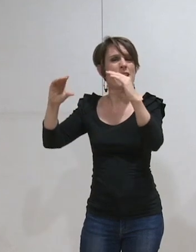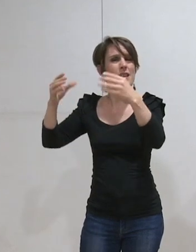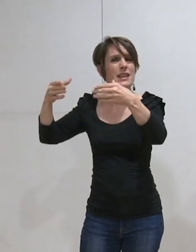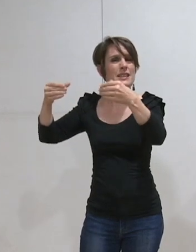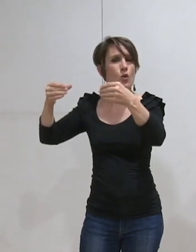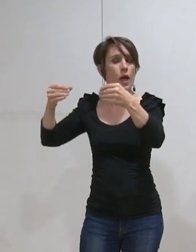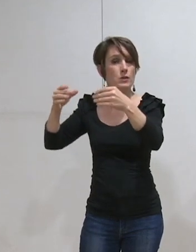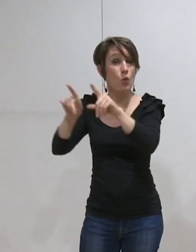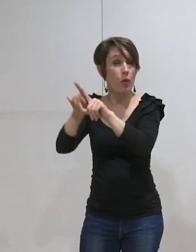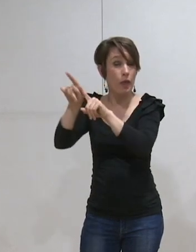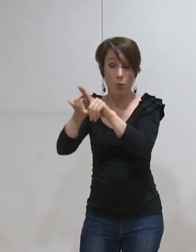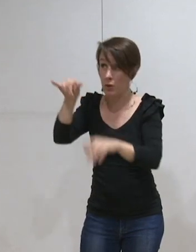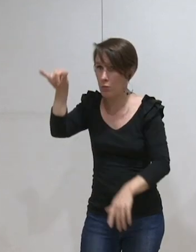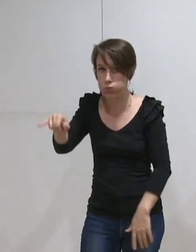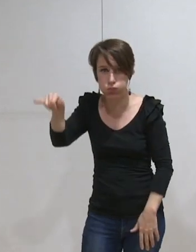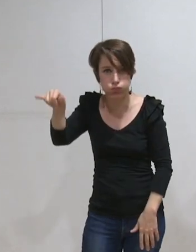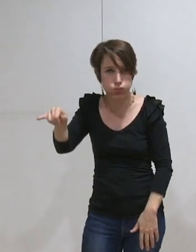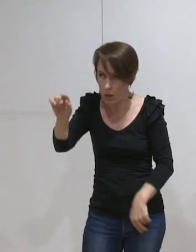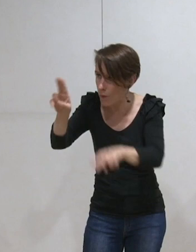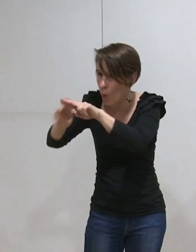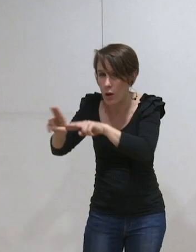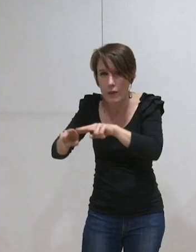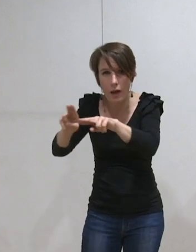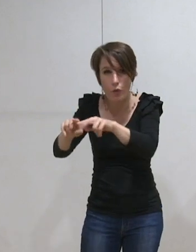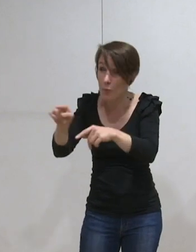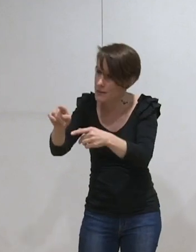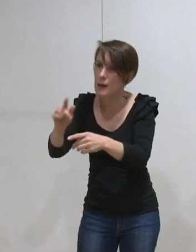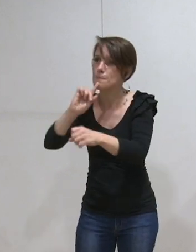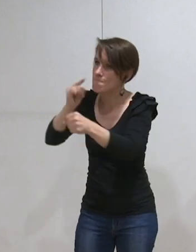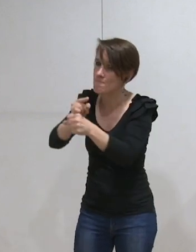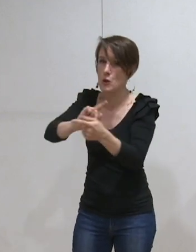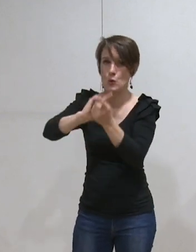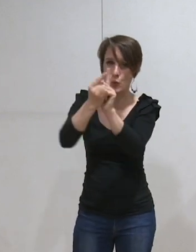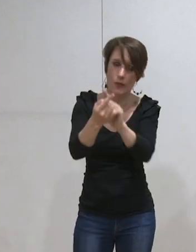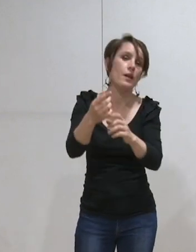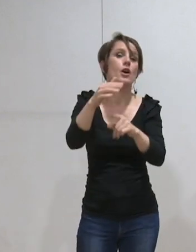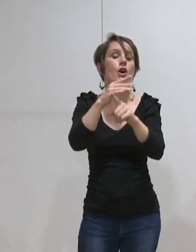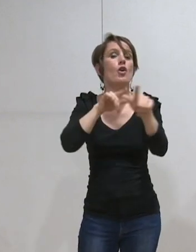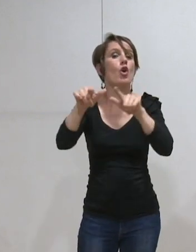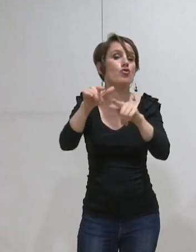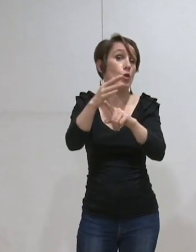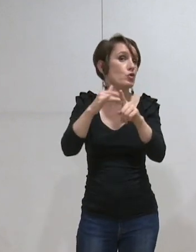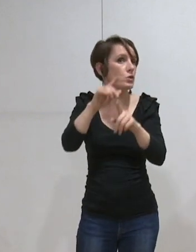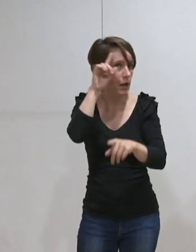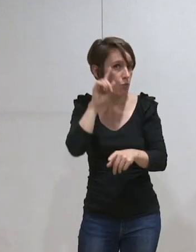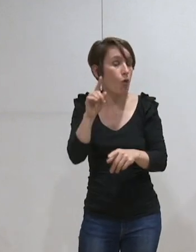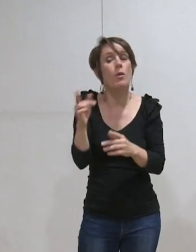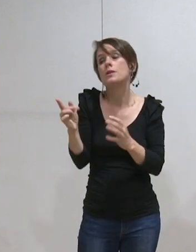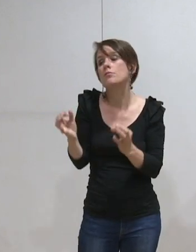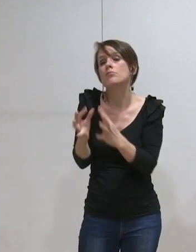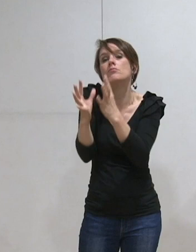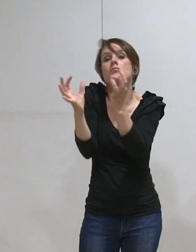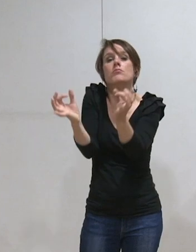basculer dans le logement social ça a été fait sur quelques opérations cela restera pas en terme de